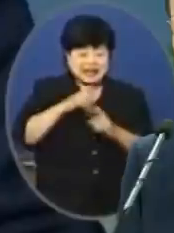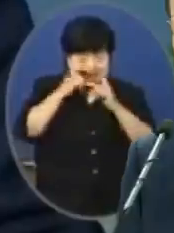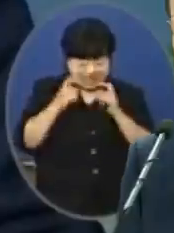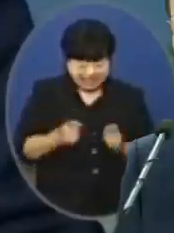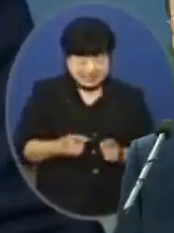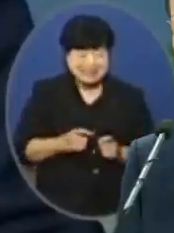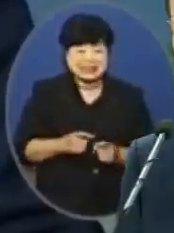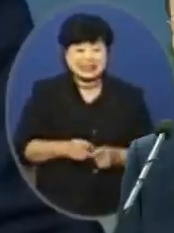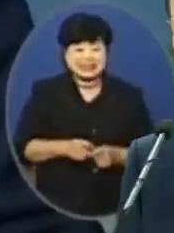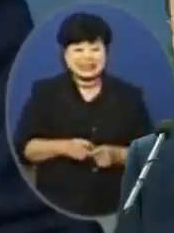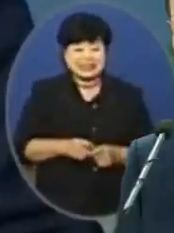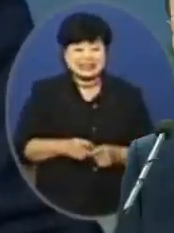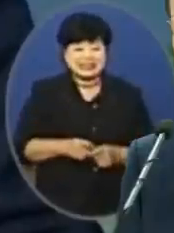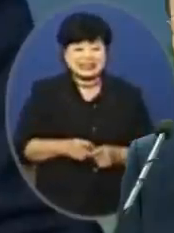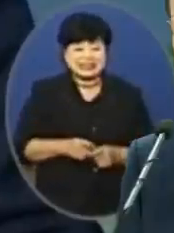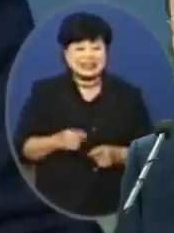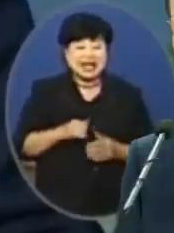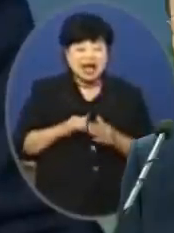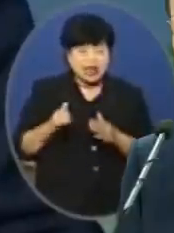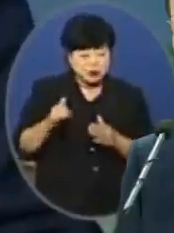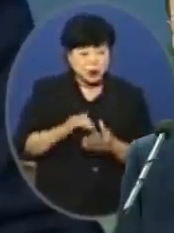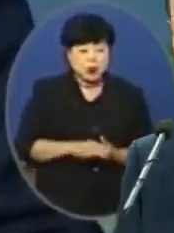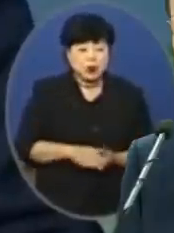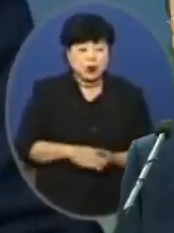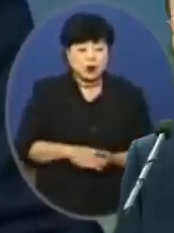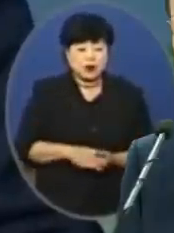개인도, 가족도,